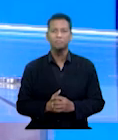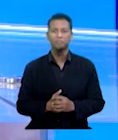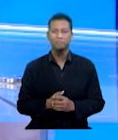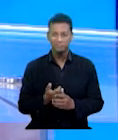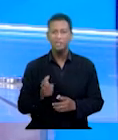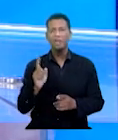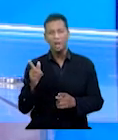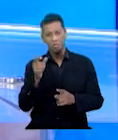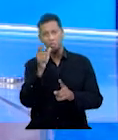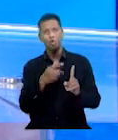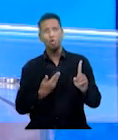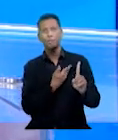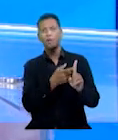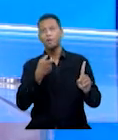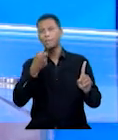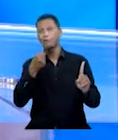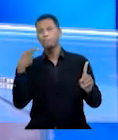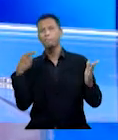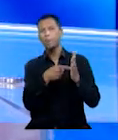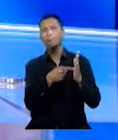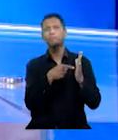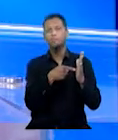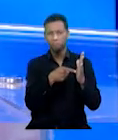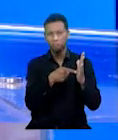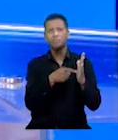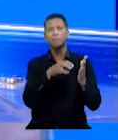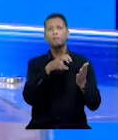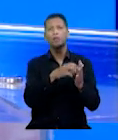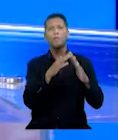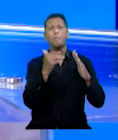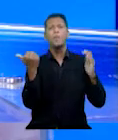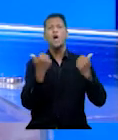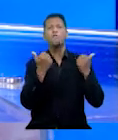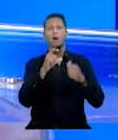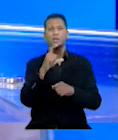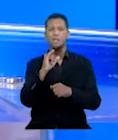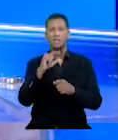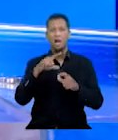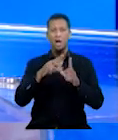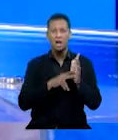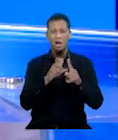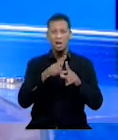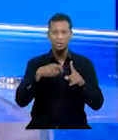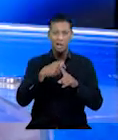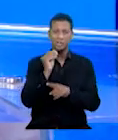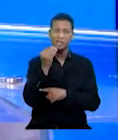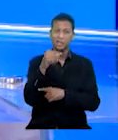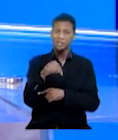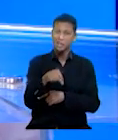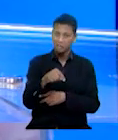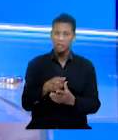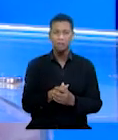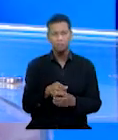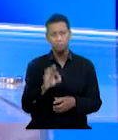Pemirsa, diduga menjadi korban peluru nyasar. Proyektil peluru tajam ditemukan di rumah mewah di kawasan Cilandak, Jakarta Selatan. Polisi